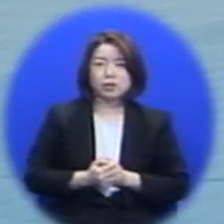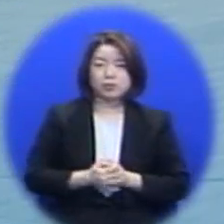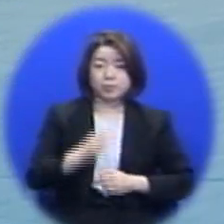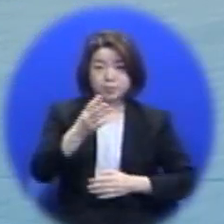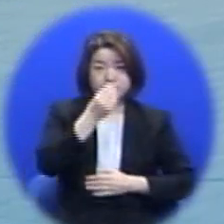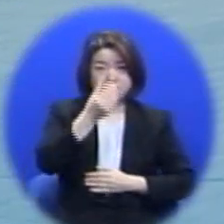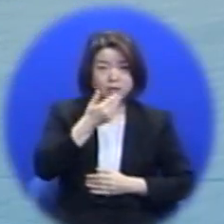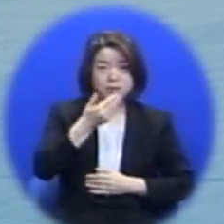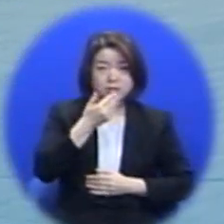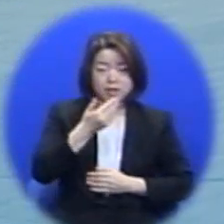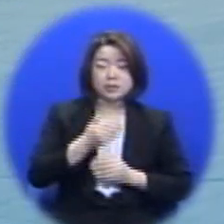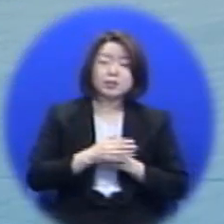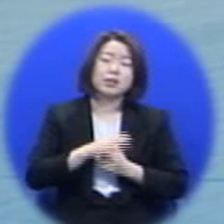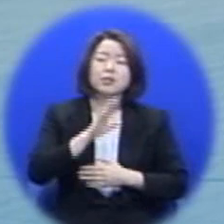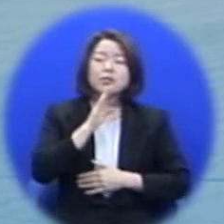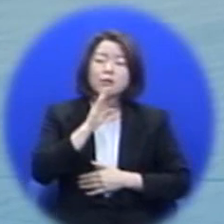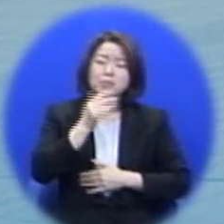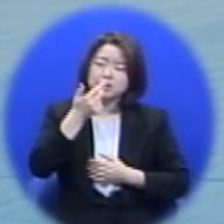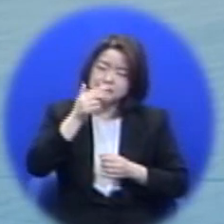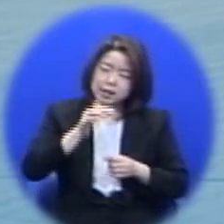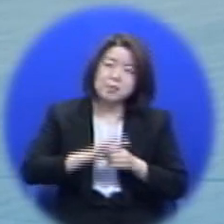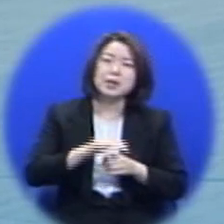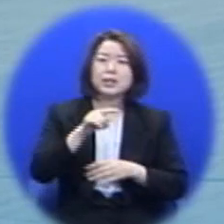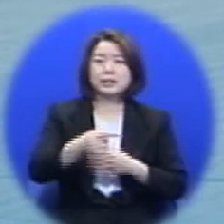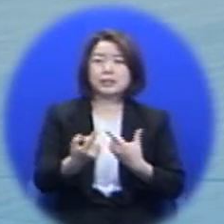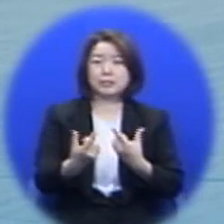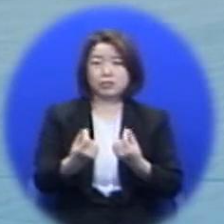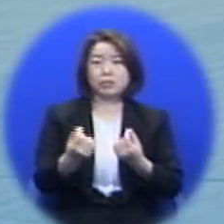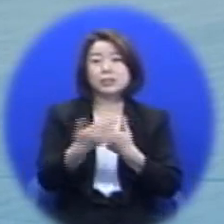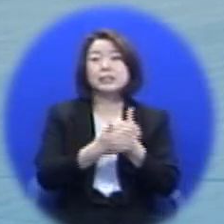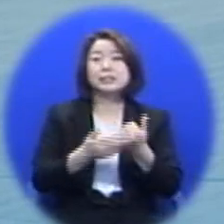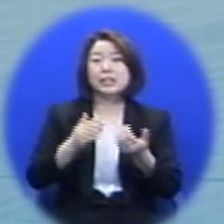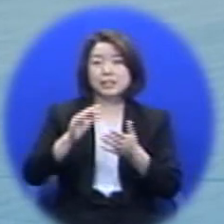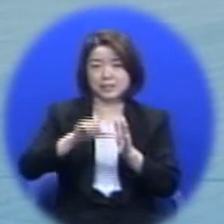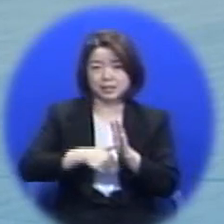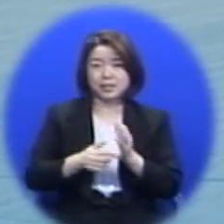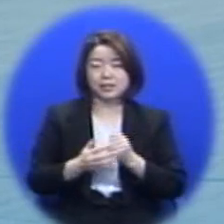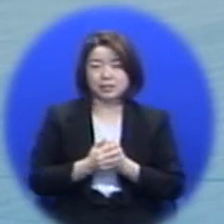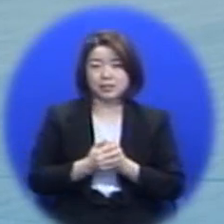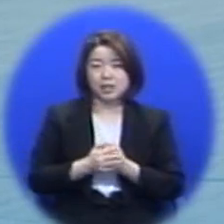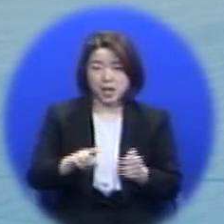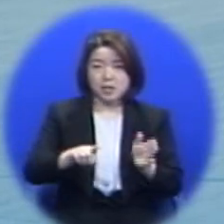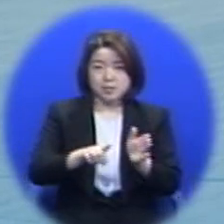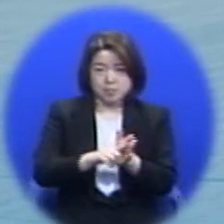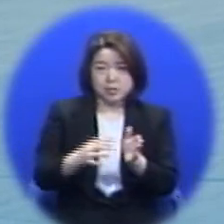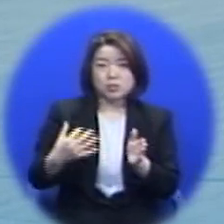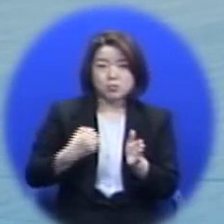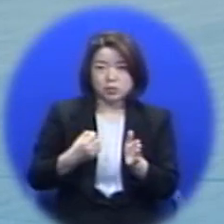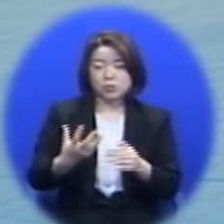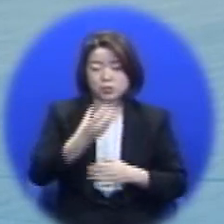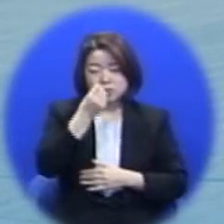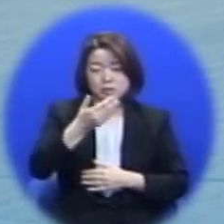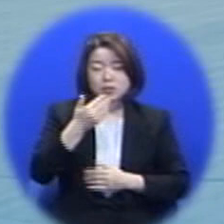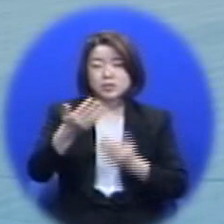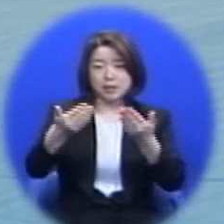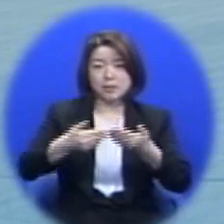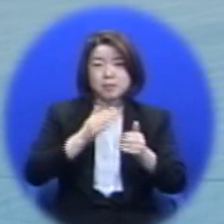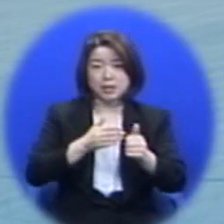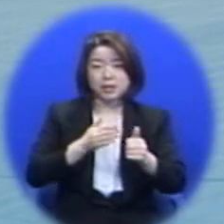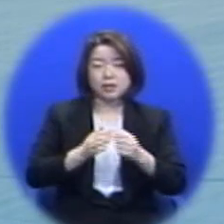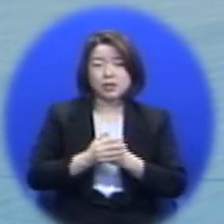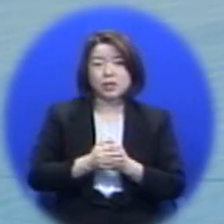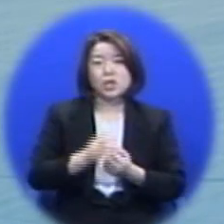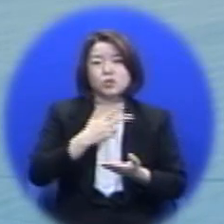성찬은 정말 기가 막힌 그런 은혜의 시간이에요. 여러분 믿음으로 성찬을 받으셔야 돼요. 주님은 나와 함께